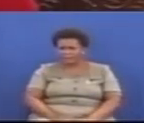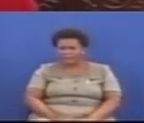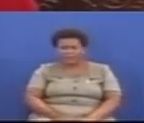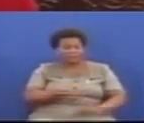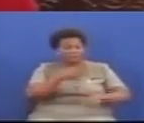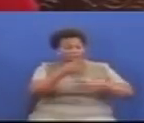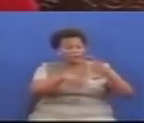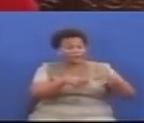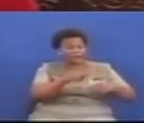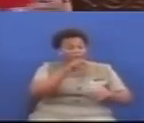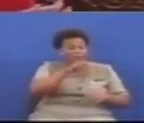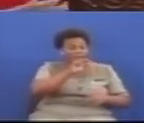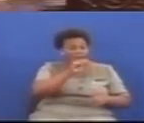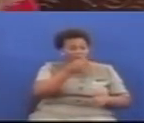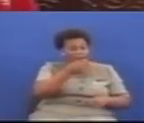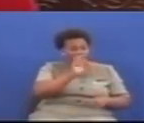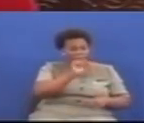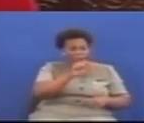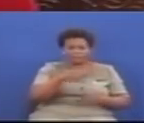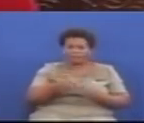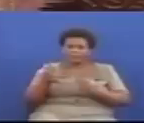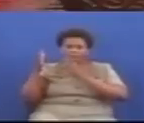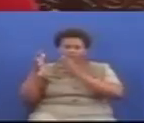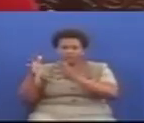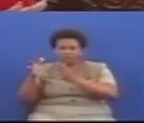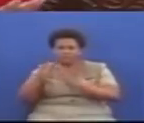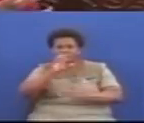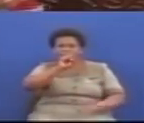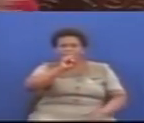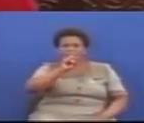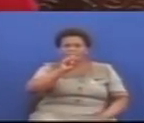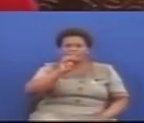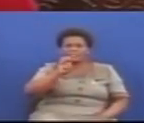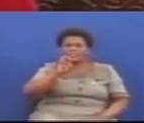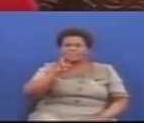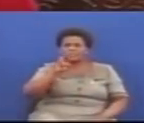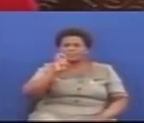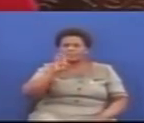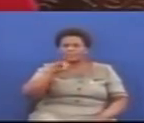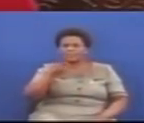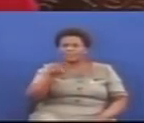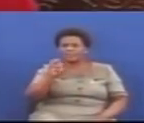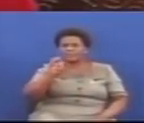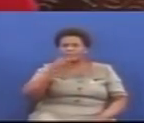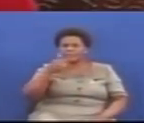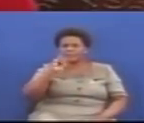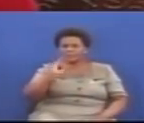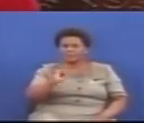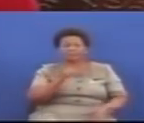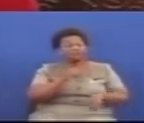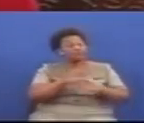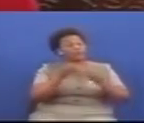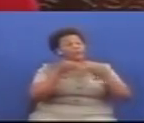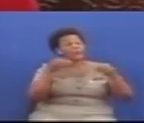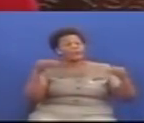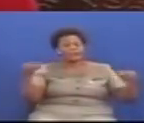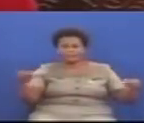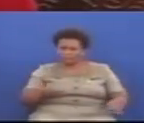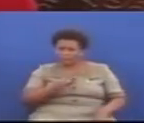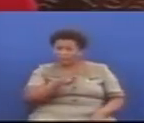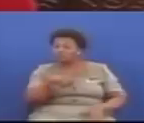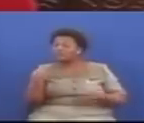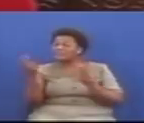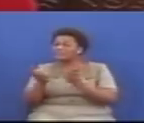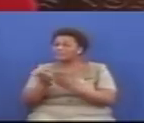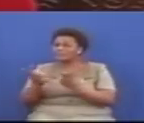Nata Mugumu Serengeti ni wa muda mrefu, unafanana kabisa na mradi wa